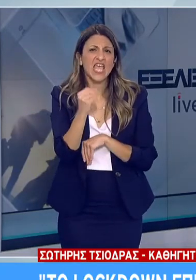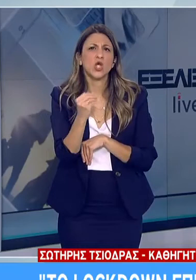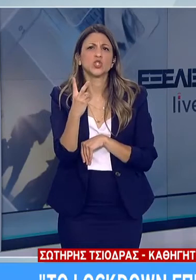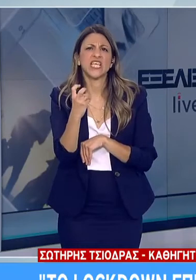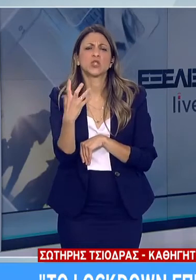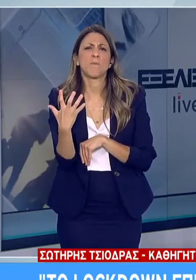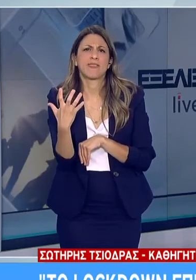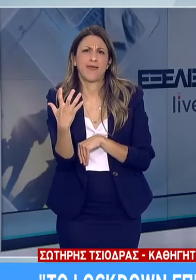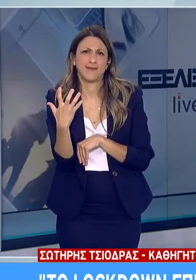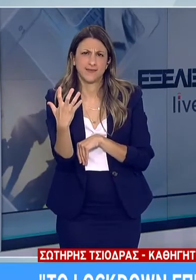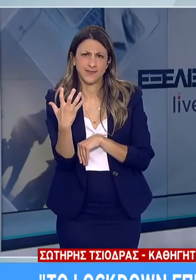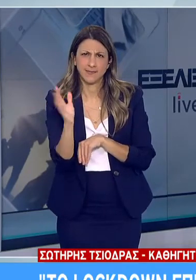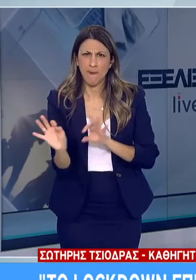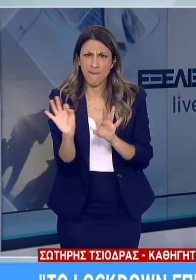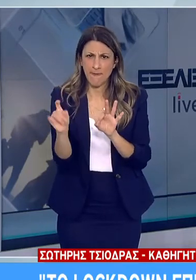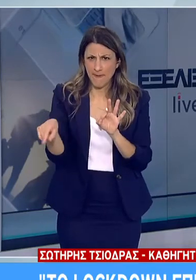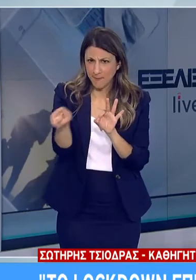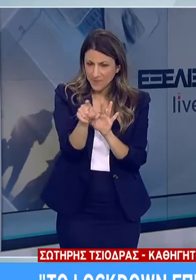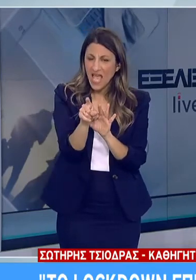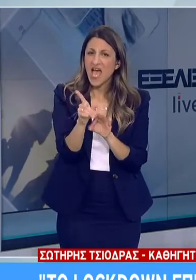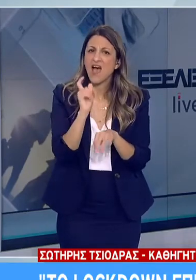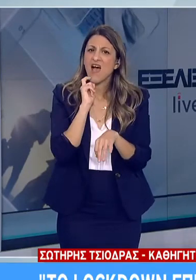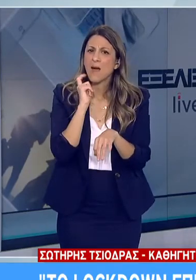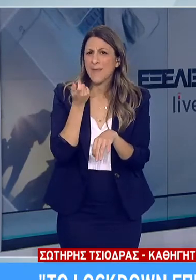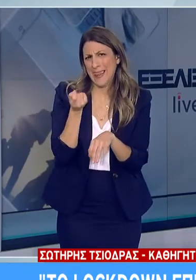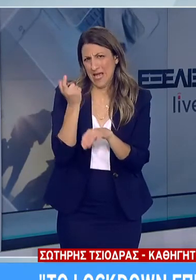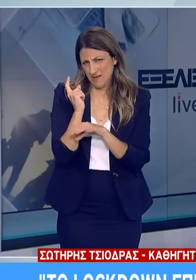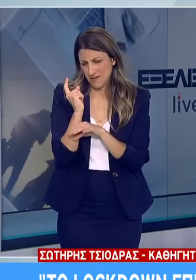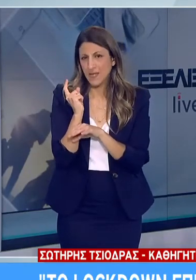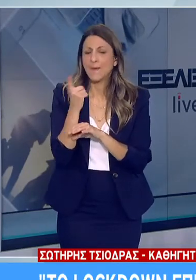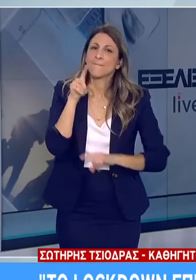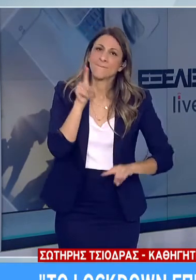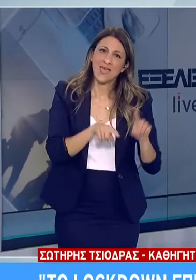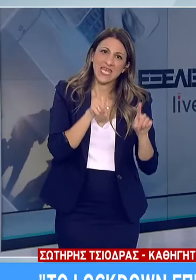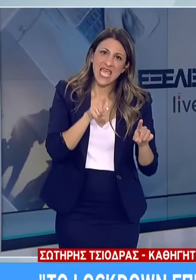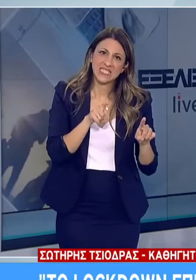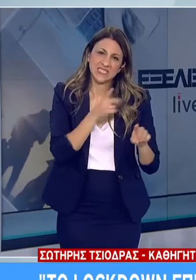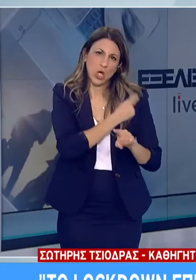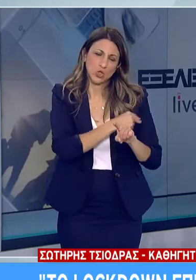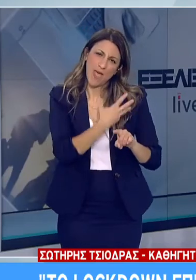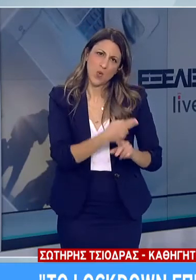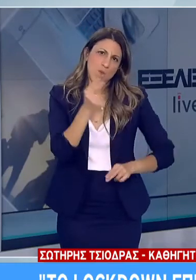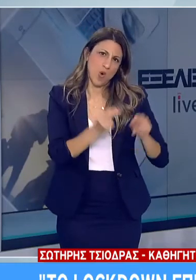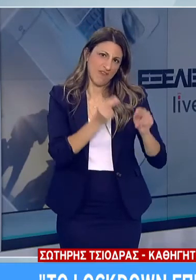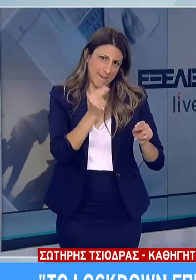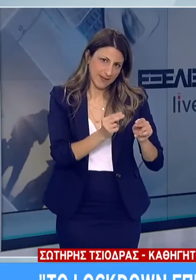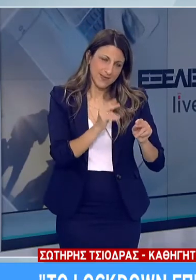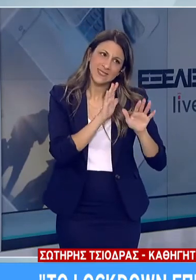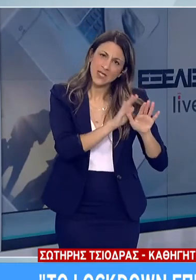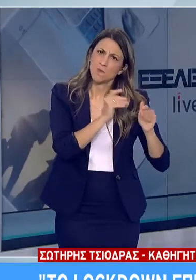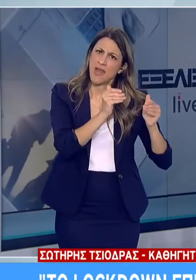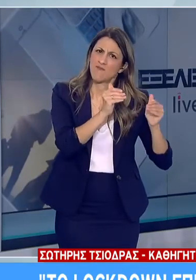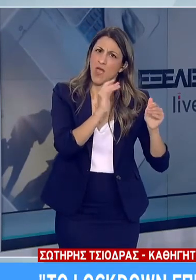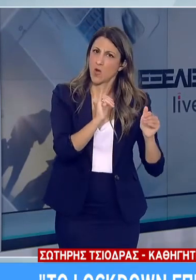ότι μπορούμε να αποφύγουμε την πίεση κάποιων μονάδων εντατικής θεραπείας που αντιμετωπίζουν τέτοια τεχνικά προβλήματα, πάντα σε συνόηση με τις υπηρεσίες του Υπουργείου. Και αυτό